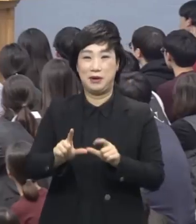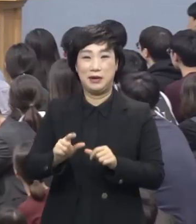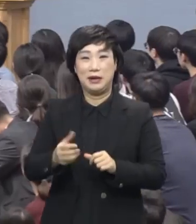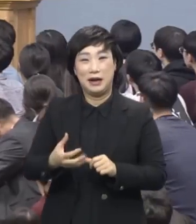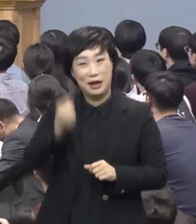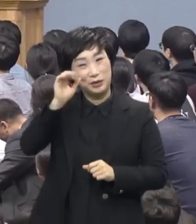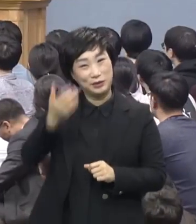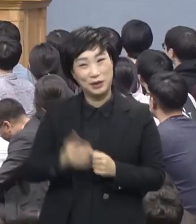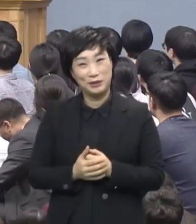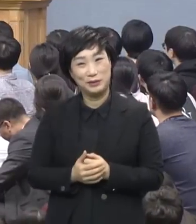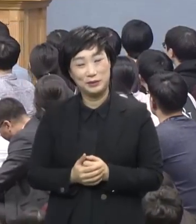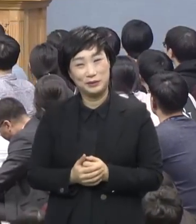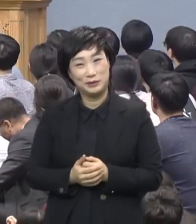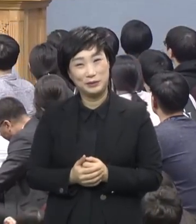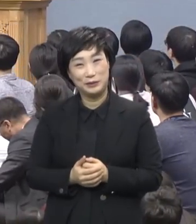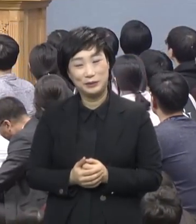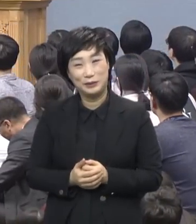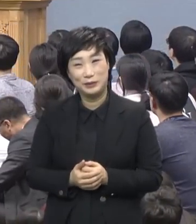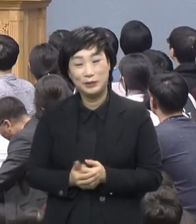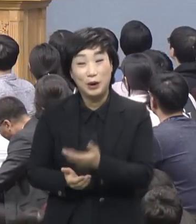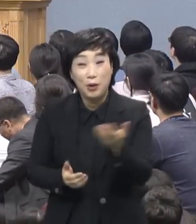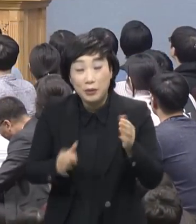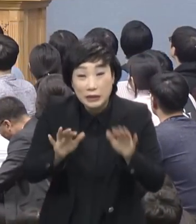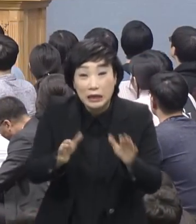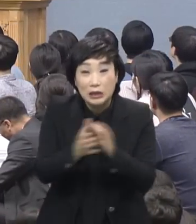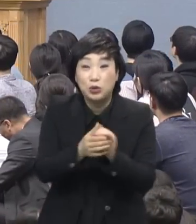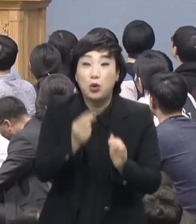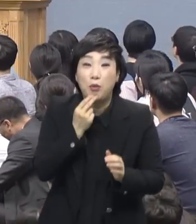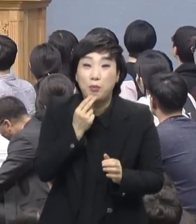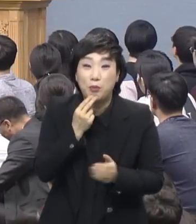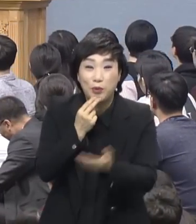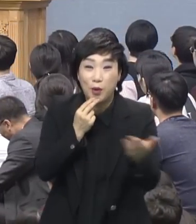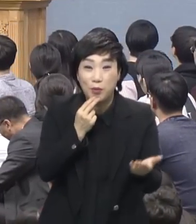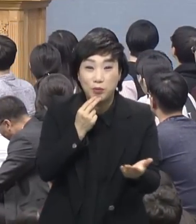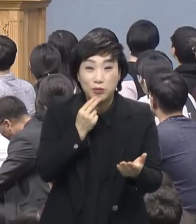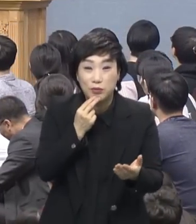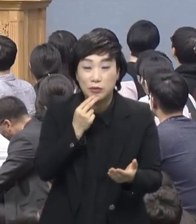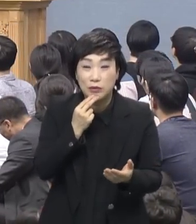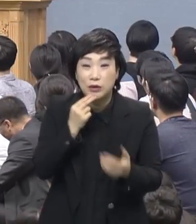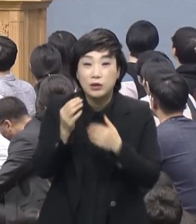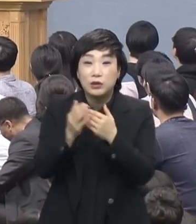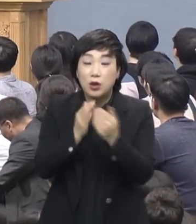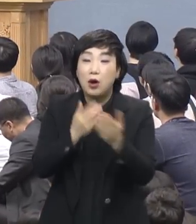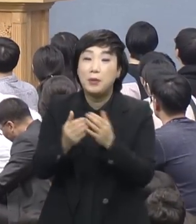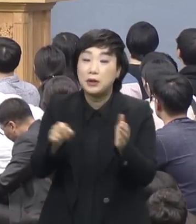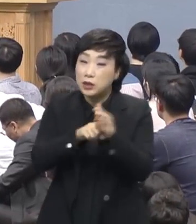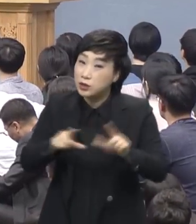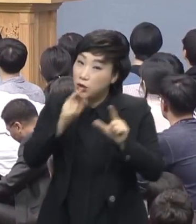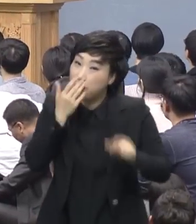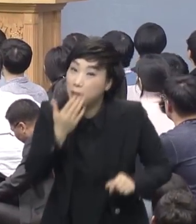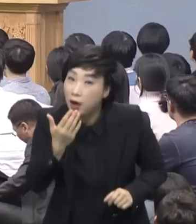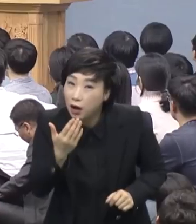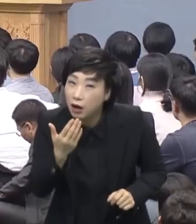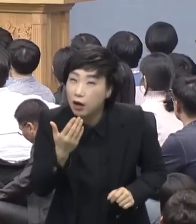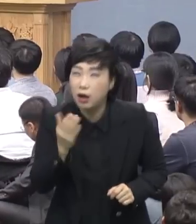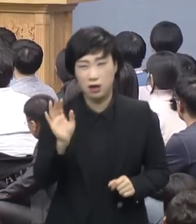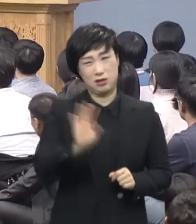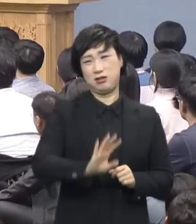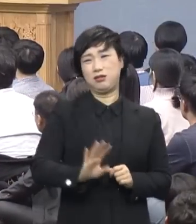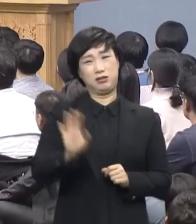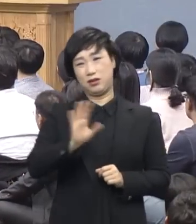말이오. 자, 그럼 기도하는 사람이 정적인 신앙생활 할 수 있어?